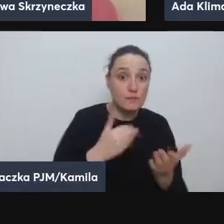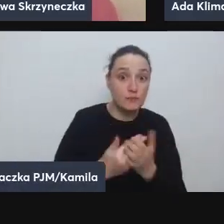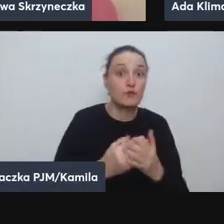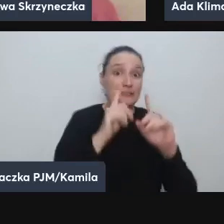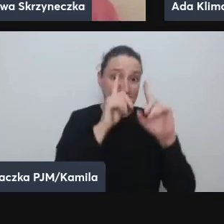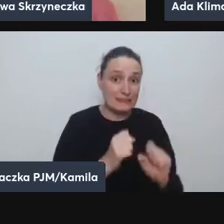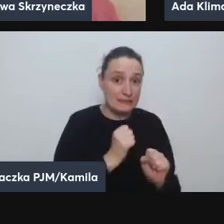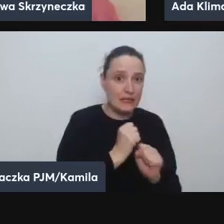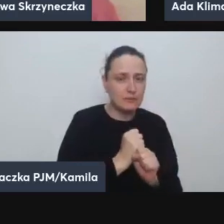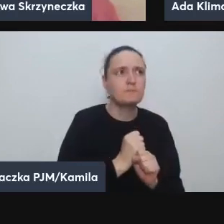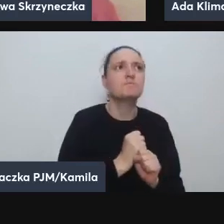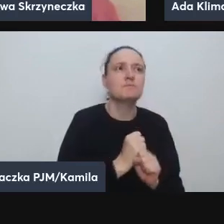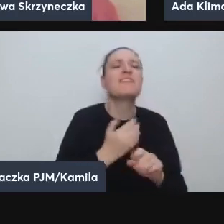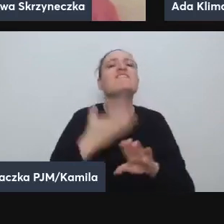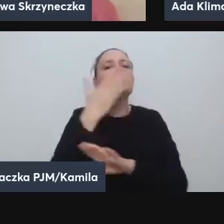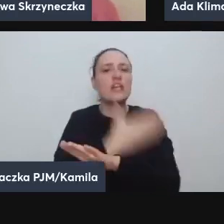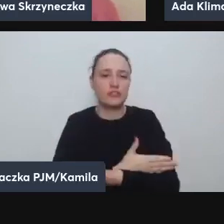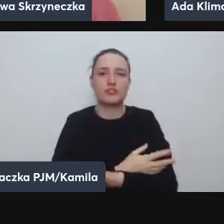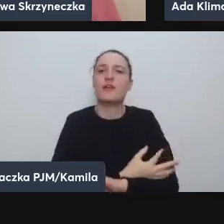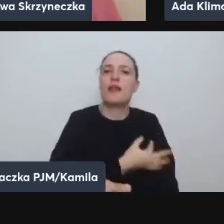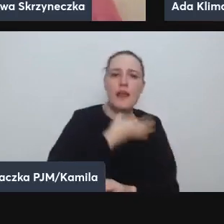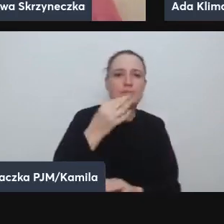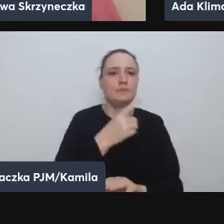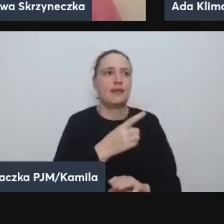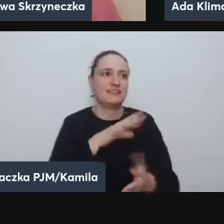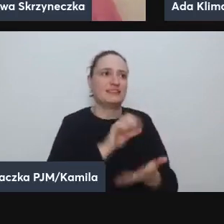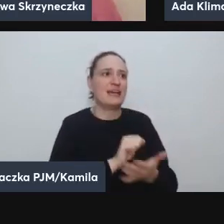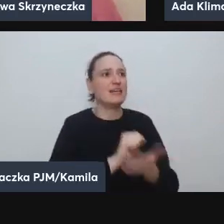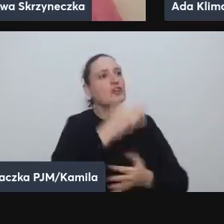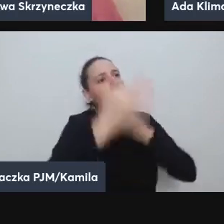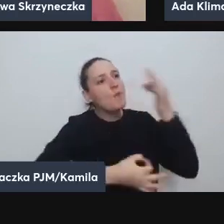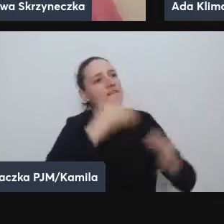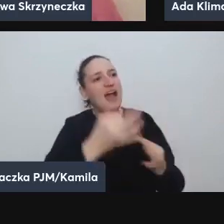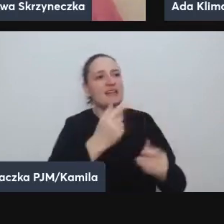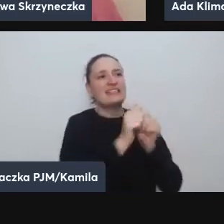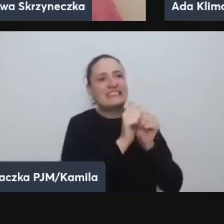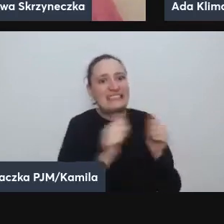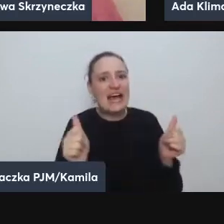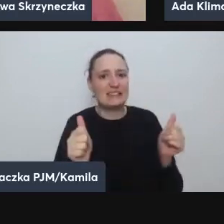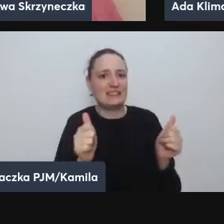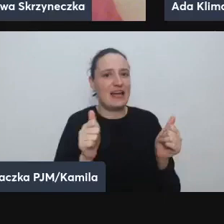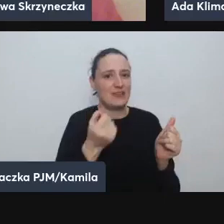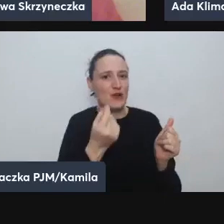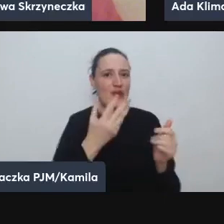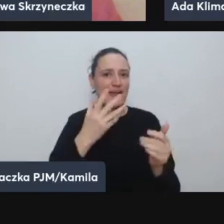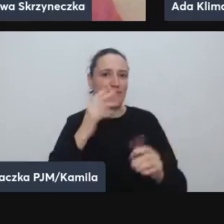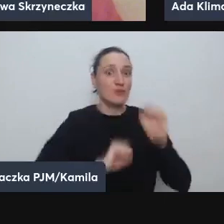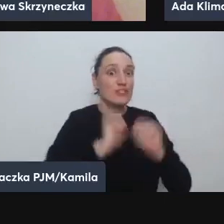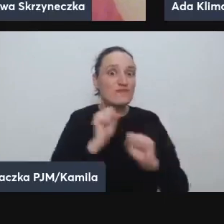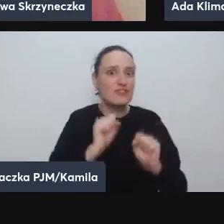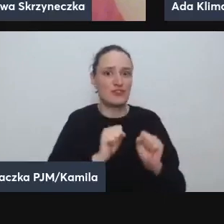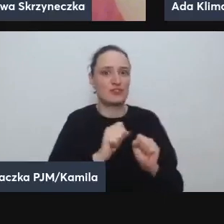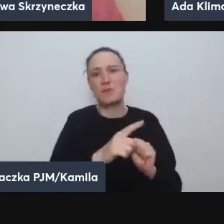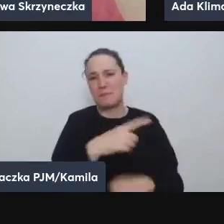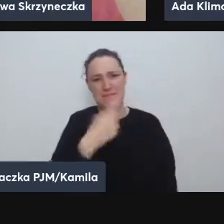stanąć przed lustrem i trochę czy poprowadzić takie zajęcia przed tym lustrem, czy powypowiadać różne zdania, bo myślę sobie, że większość z nas nie